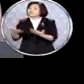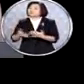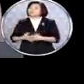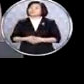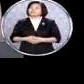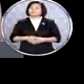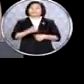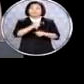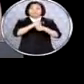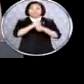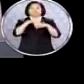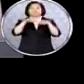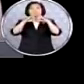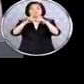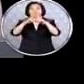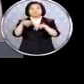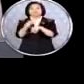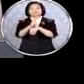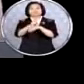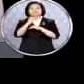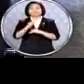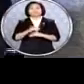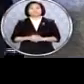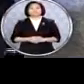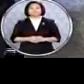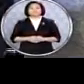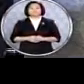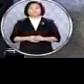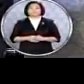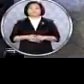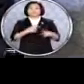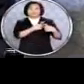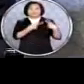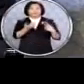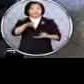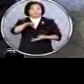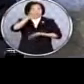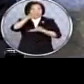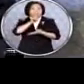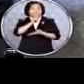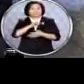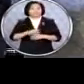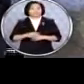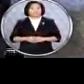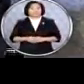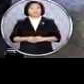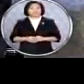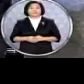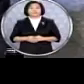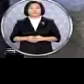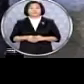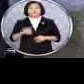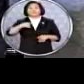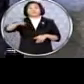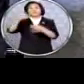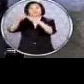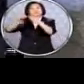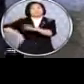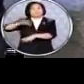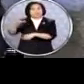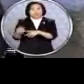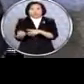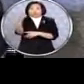请马英九先生回答，时间是2分钟。 蔡主席提到我们这个到大陆投资暴